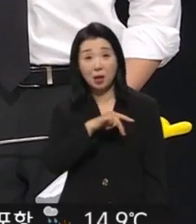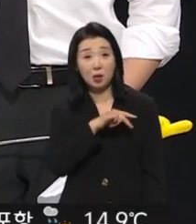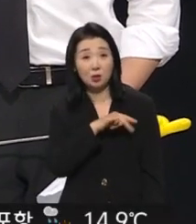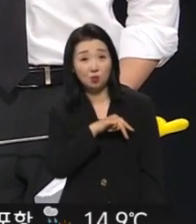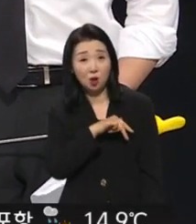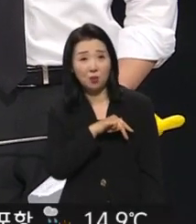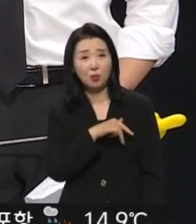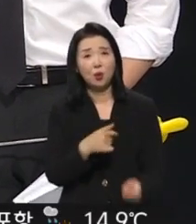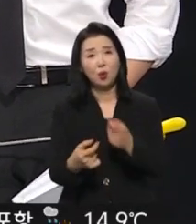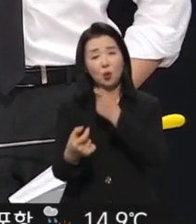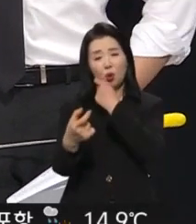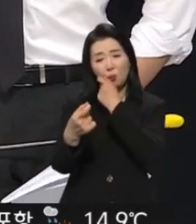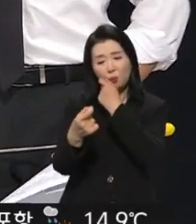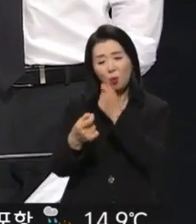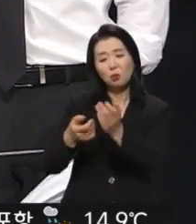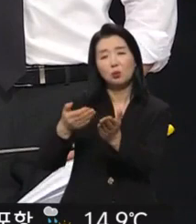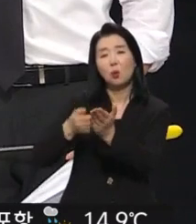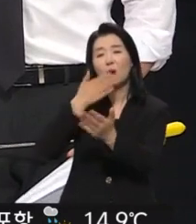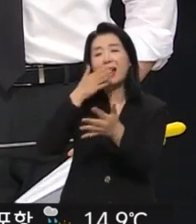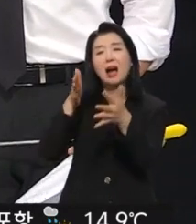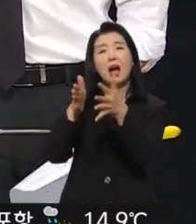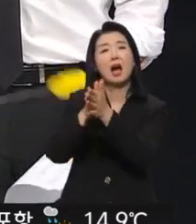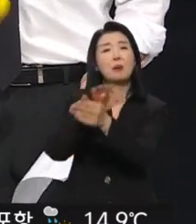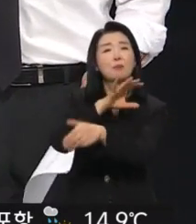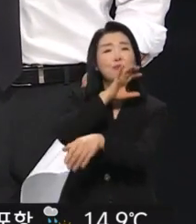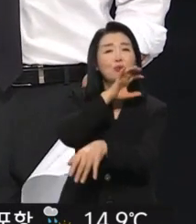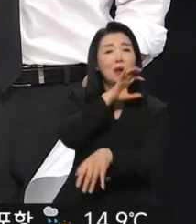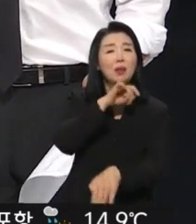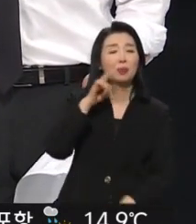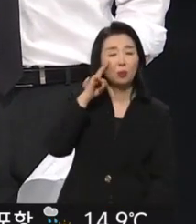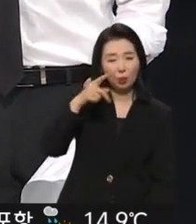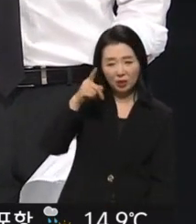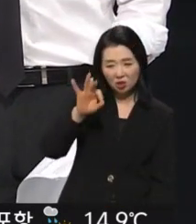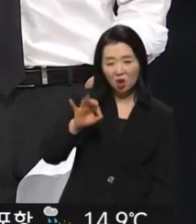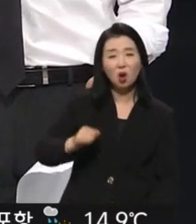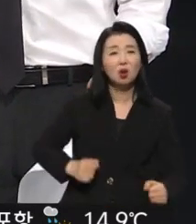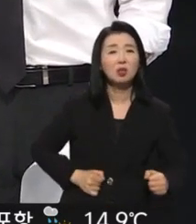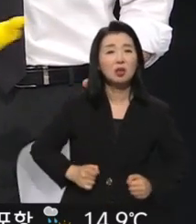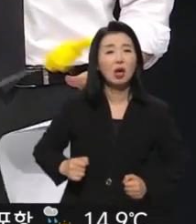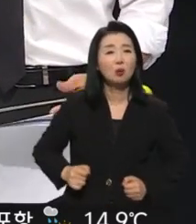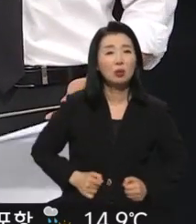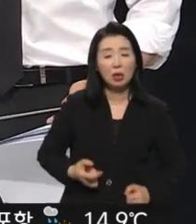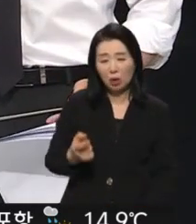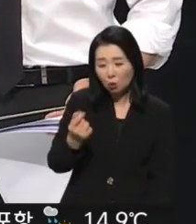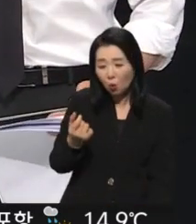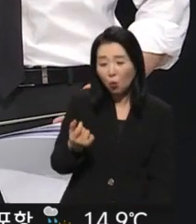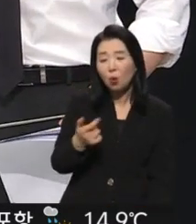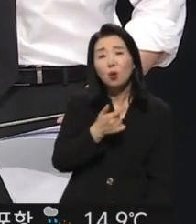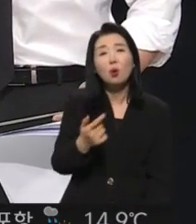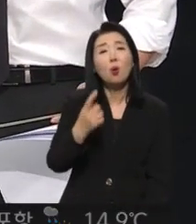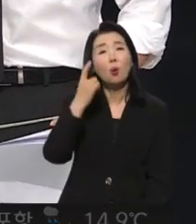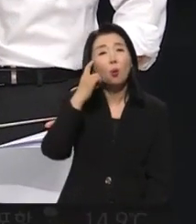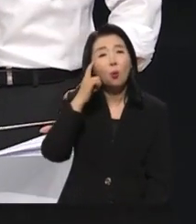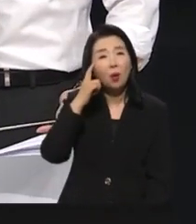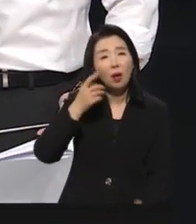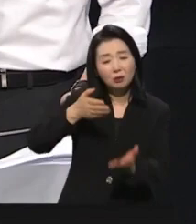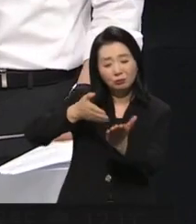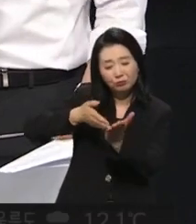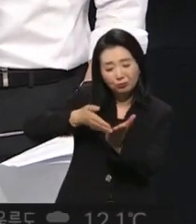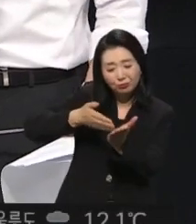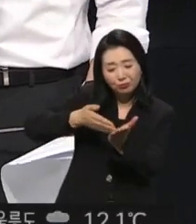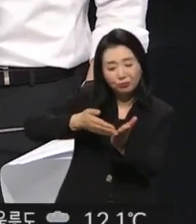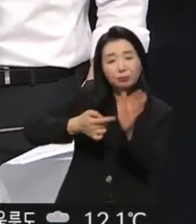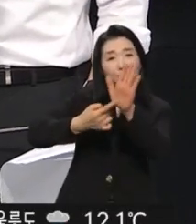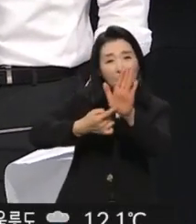언론과 호흡을 맞춘다고 불만을 드러냈는데요. 이 청개구리가 소수임에도 유독 커 보이는 이유, 이 보도의 불균형